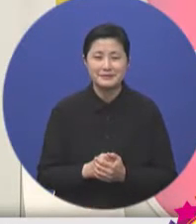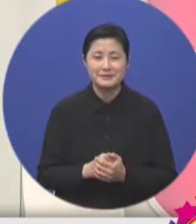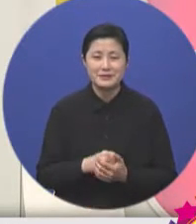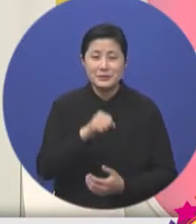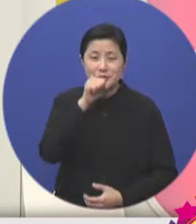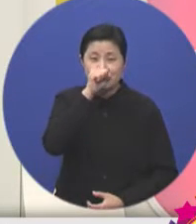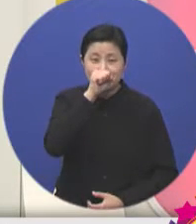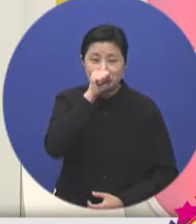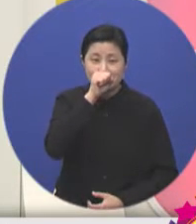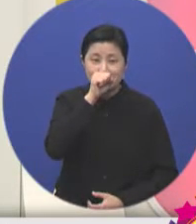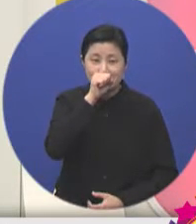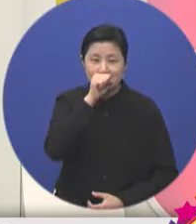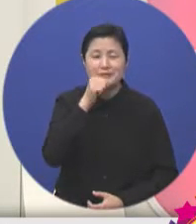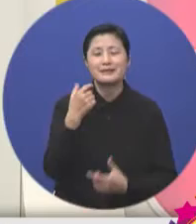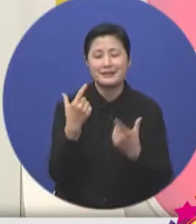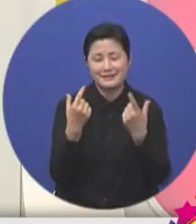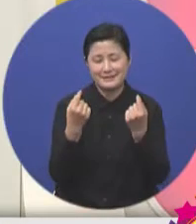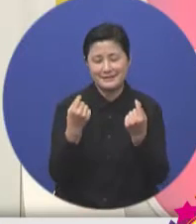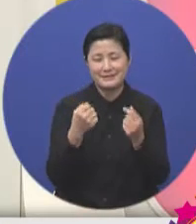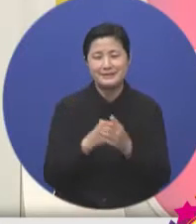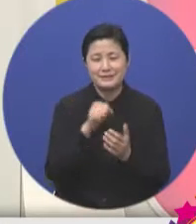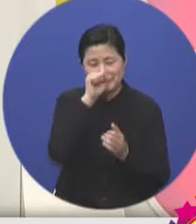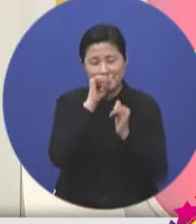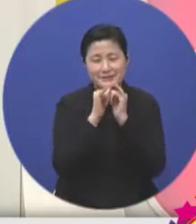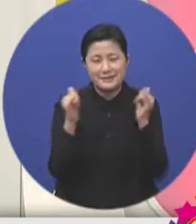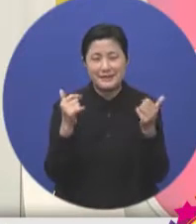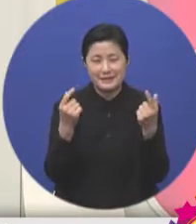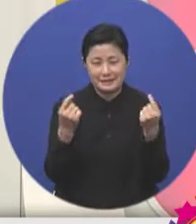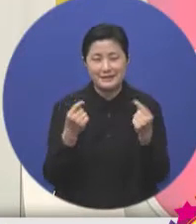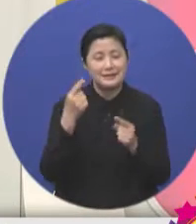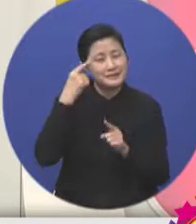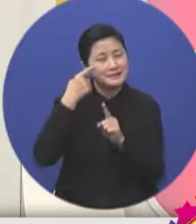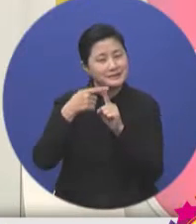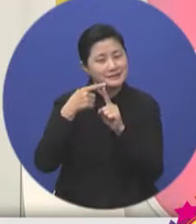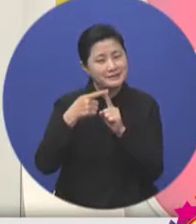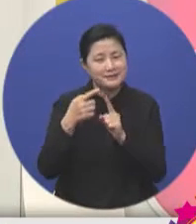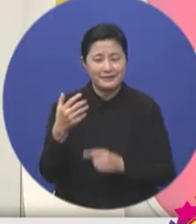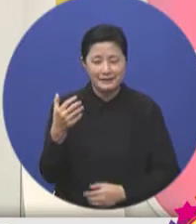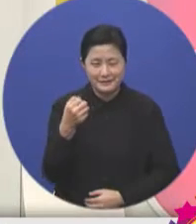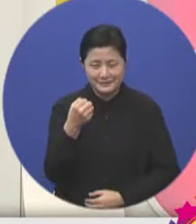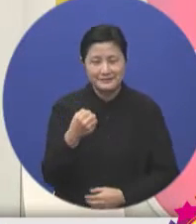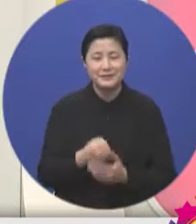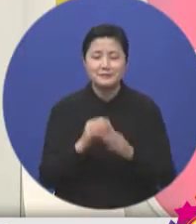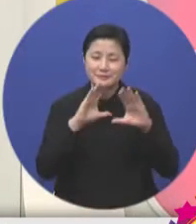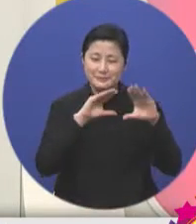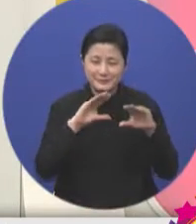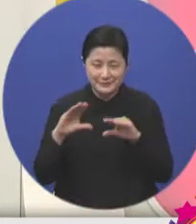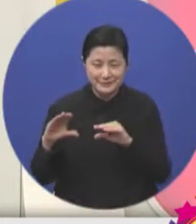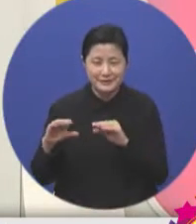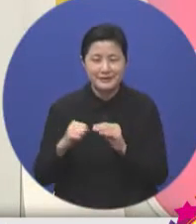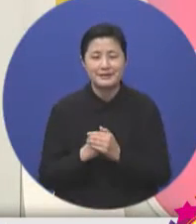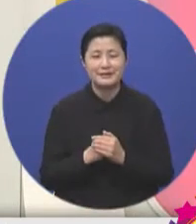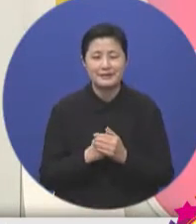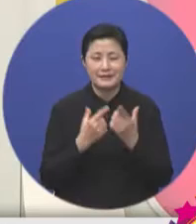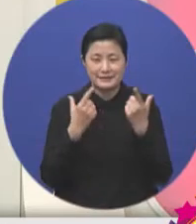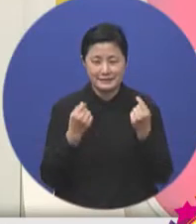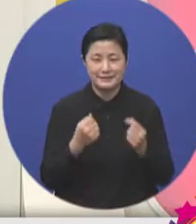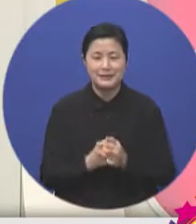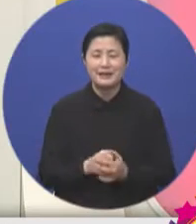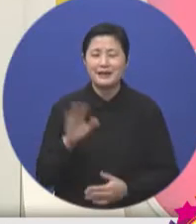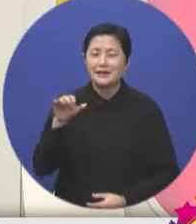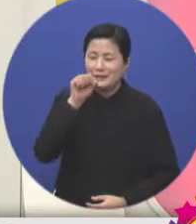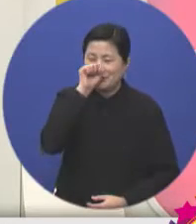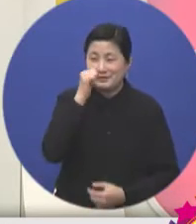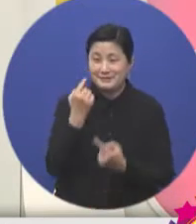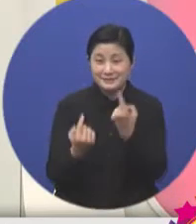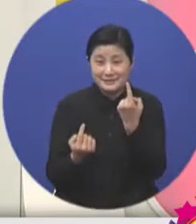뭐랄까. 굉장히 좋으신 분 같아. 독하지 않고. 바이러스를 많이 가지고 있는. 굉장히 부드럽고 이렇게 온화하신 분 같아. 아니, 좋은